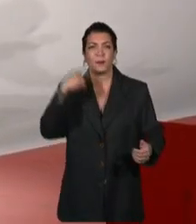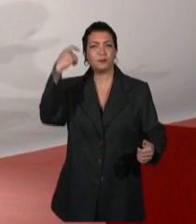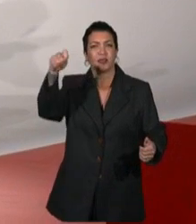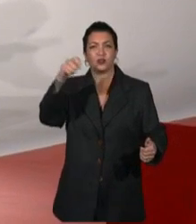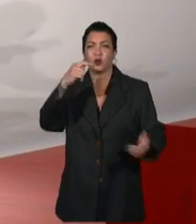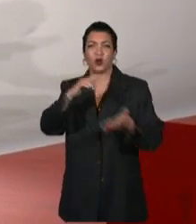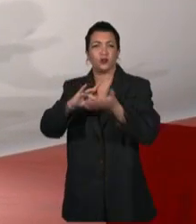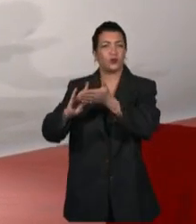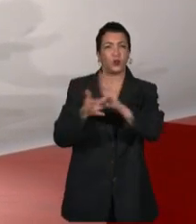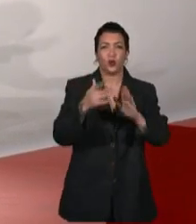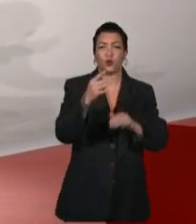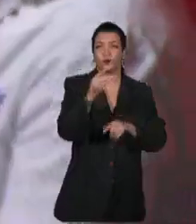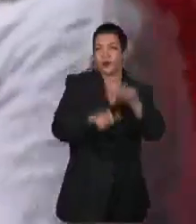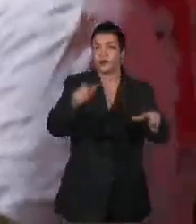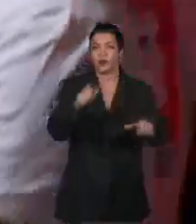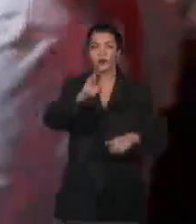Français.